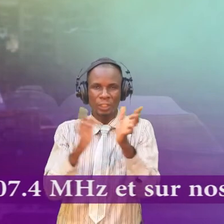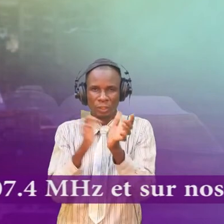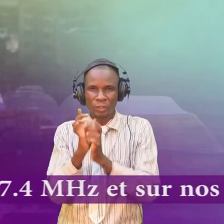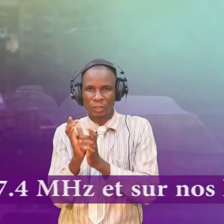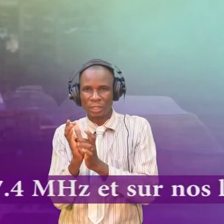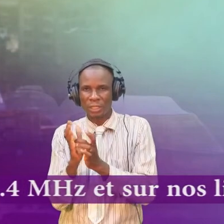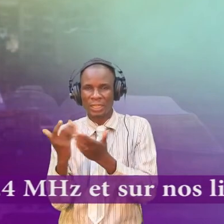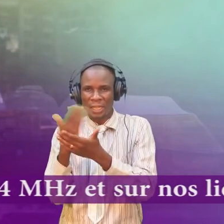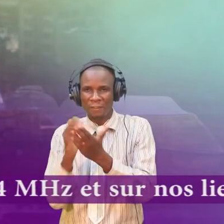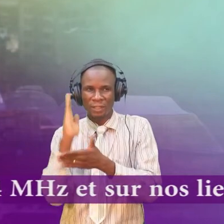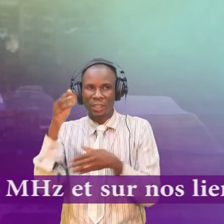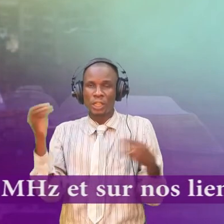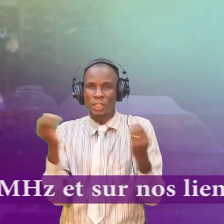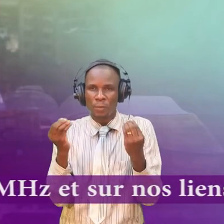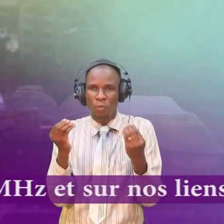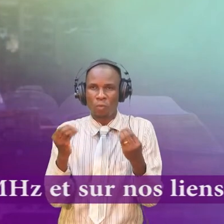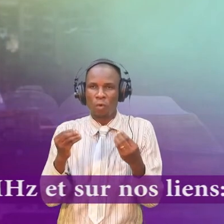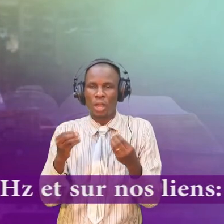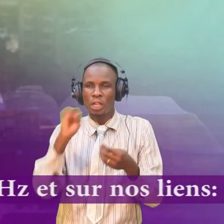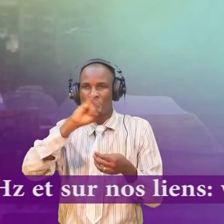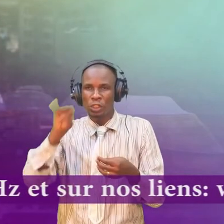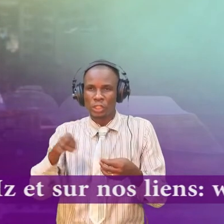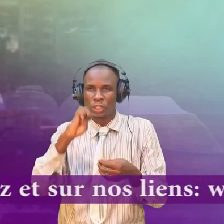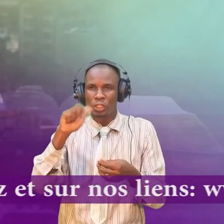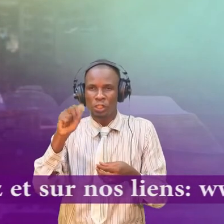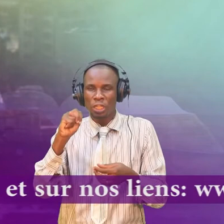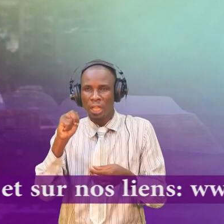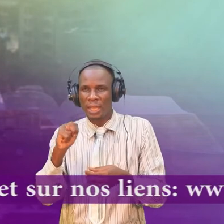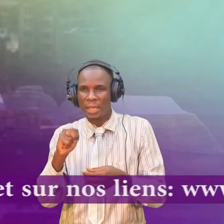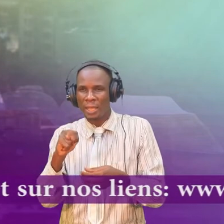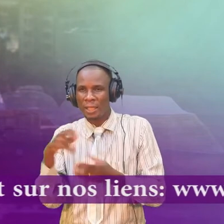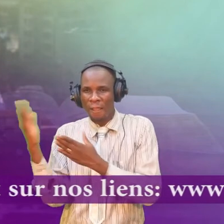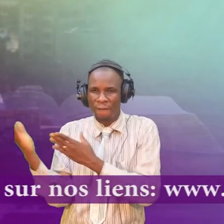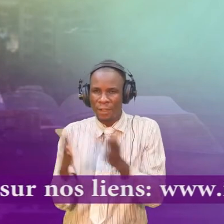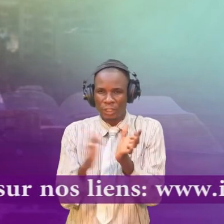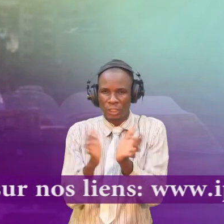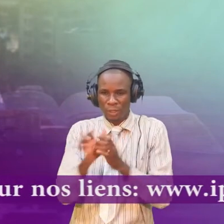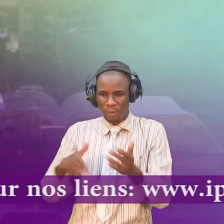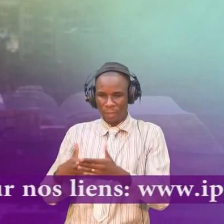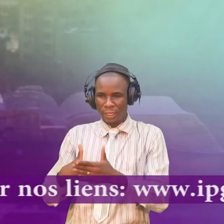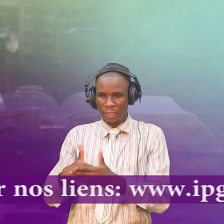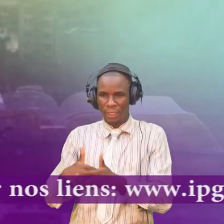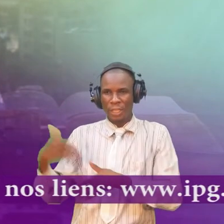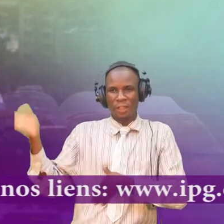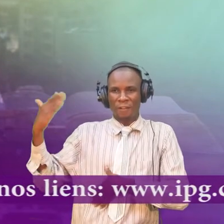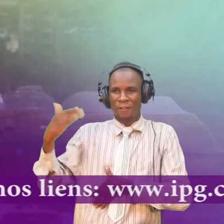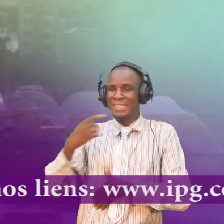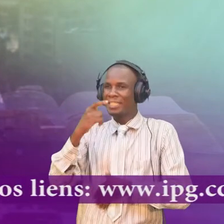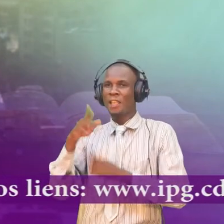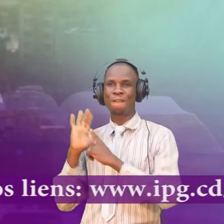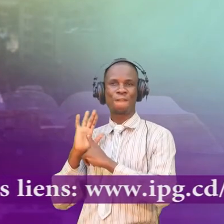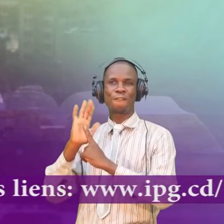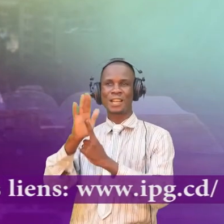ya kushinda tukiweka imani yetu katika damu hiyo iliyomwangika kwa ajili ya dhambi zetu.